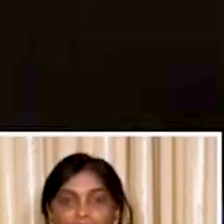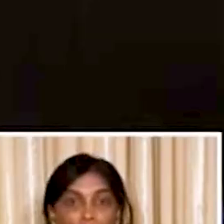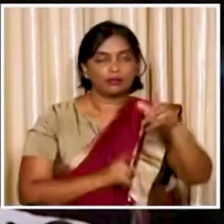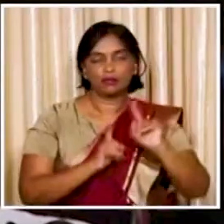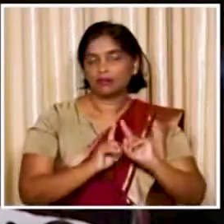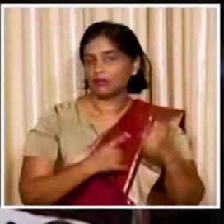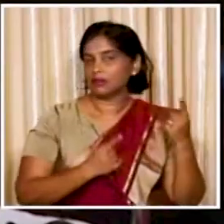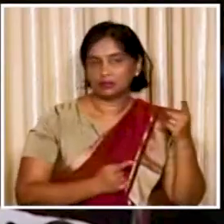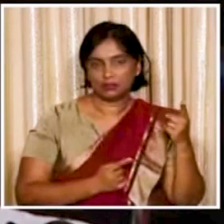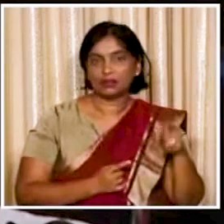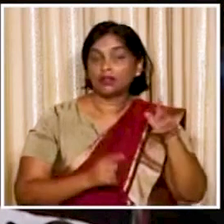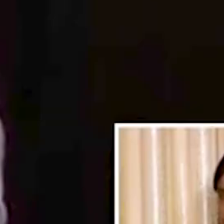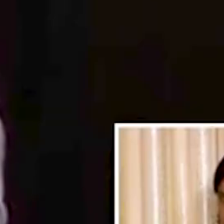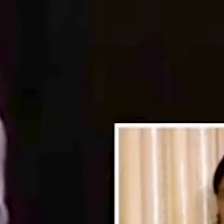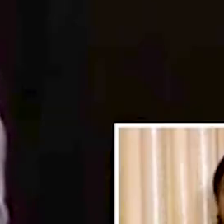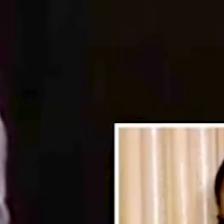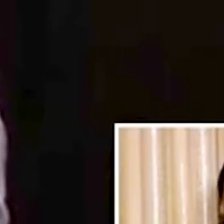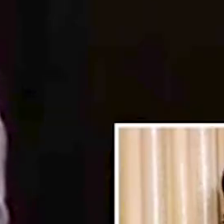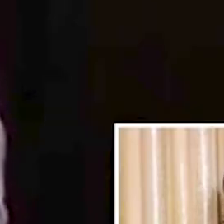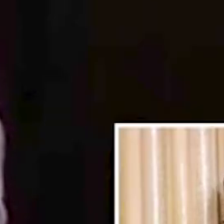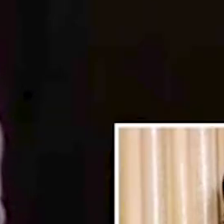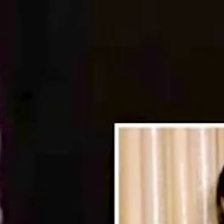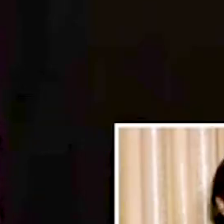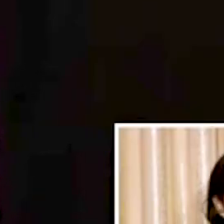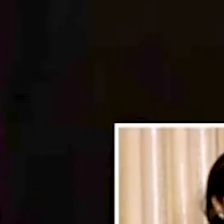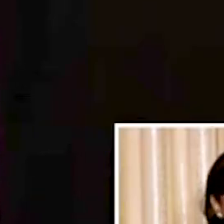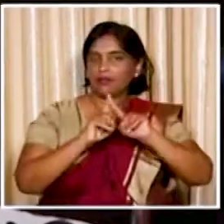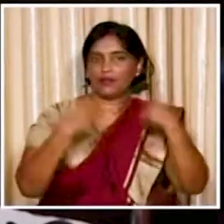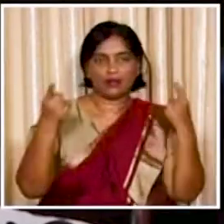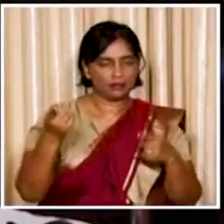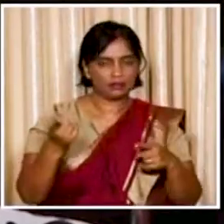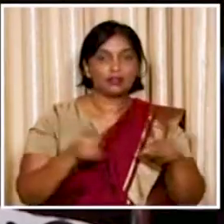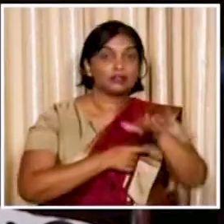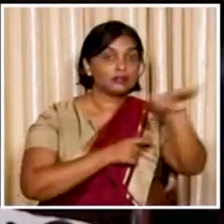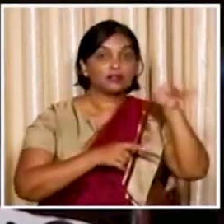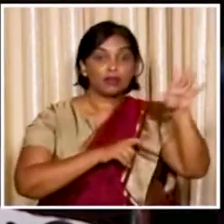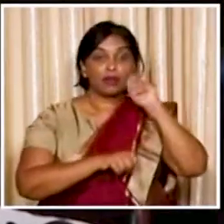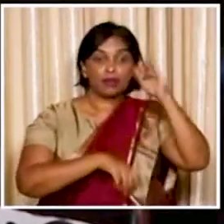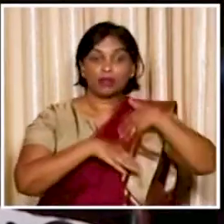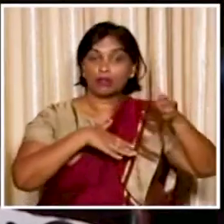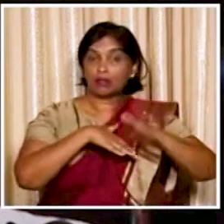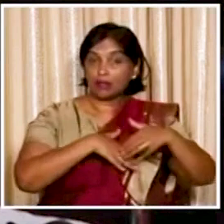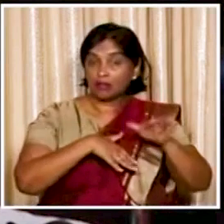යථාර්ථය වෙන එක ඒ නිසා මේ ගැටුම තිබෙන්නේ එතුමා විසින් සකස් කරගන්න ලද මනෝලෝකයත් සමාජ ජනතාව මූණ දී